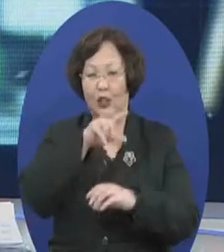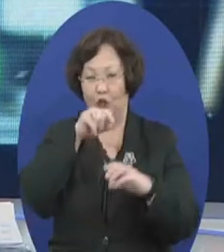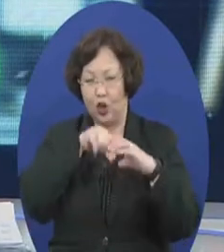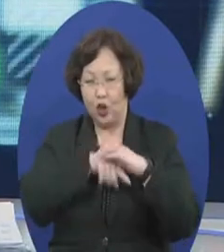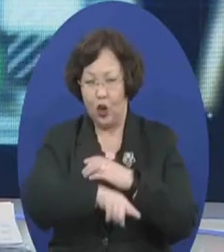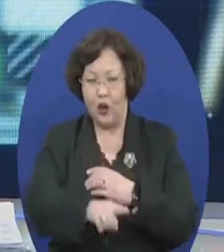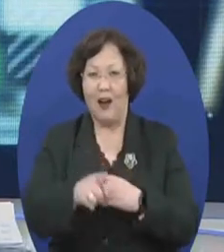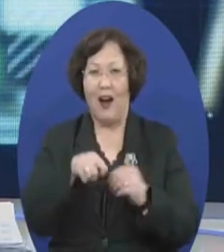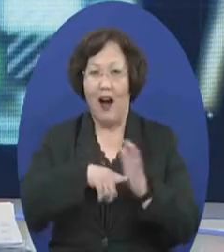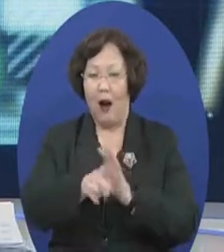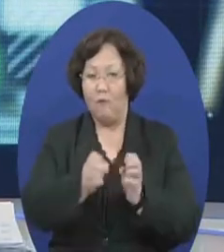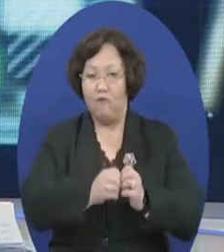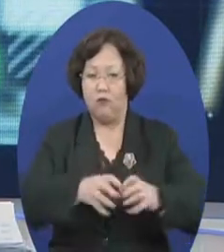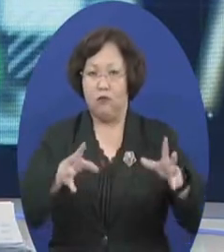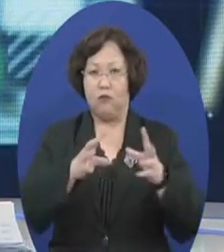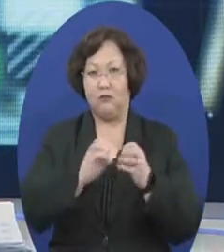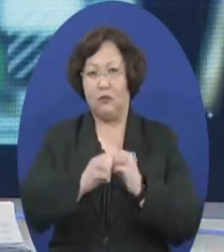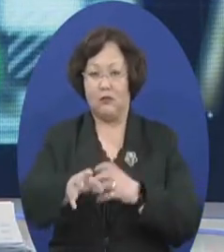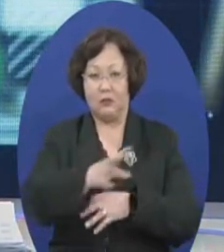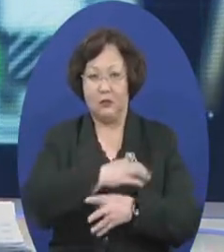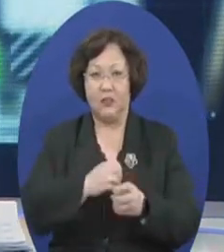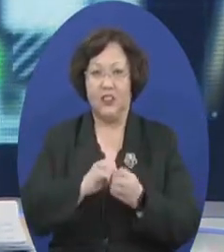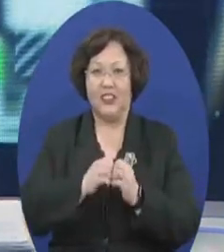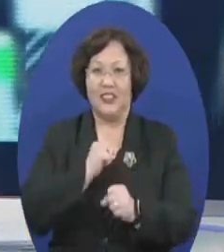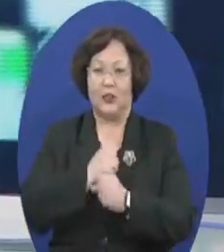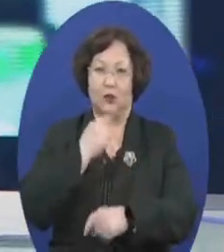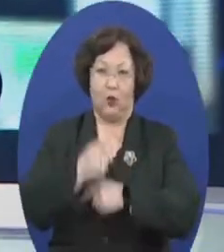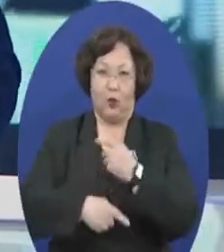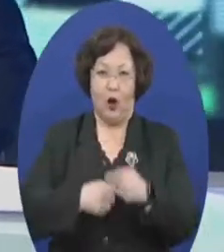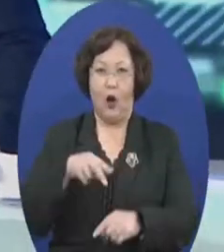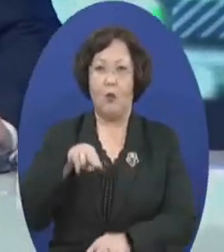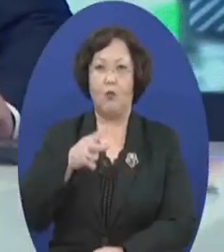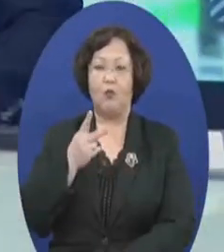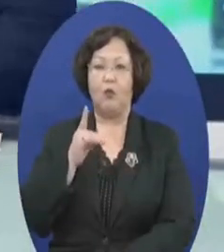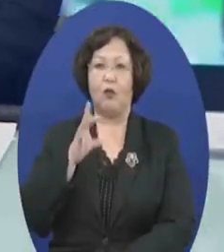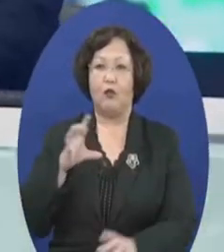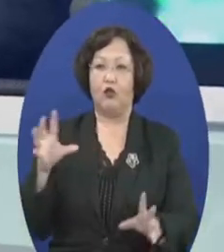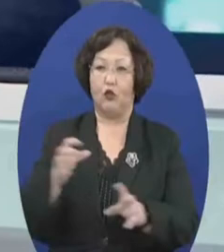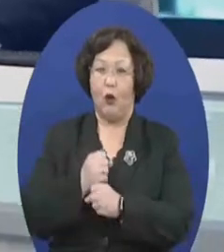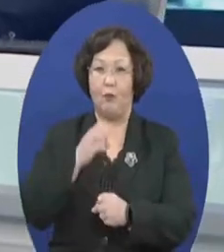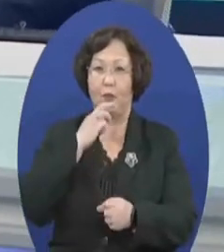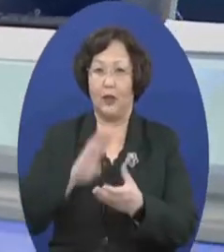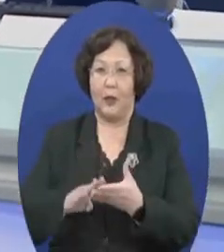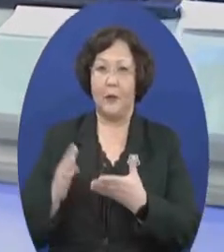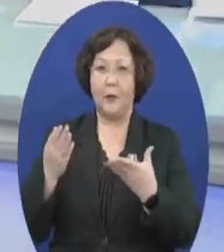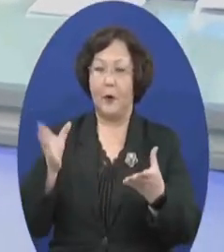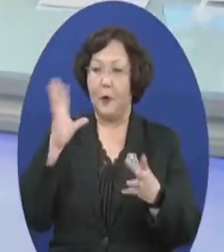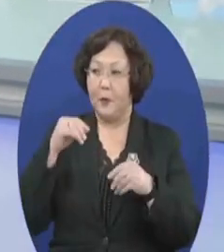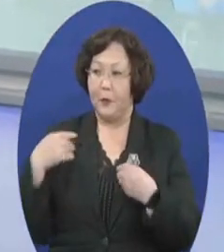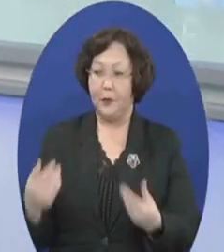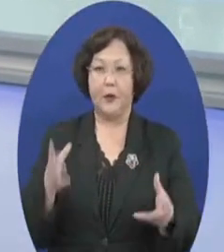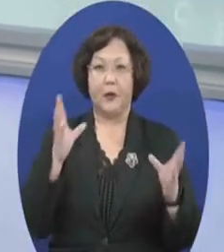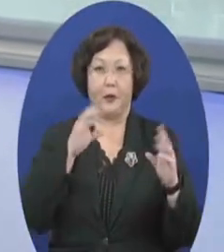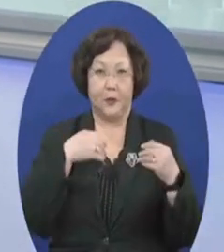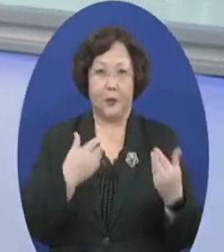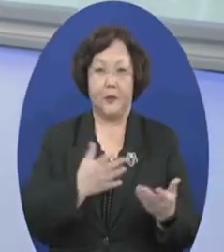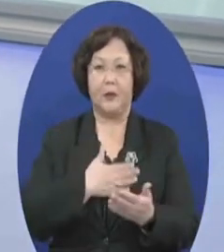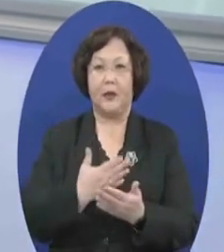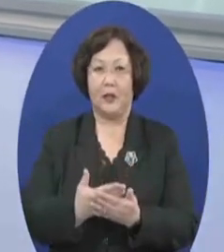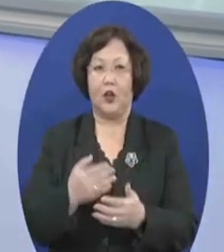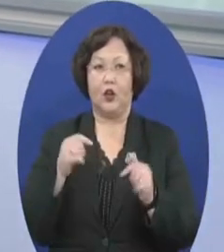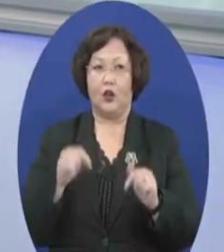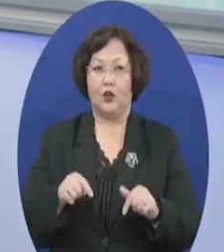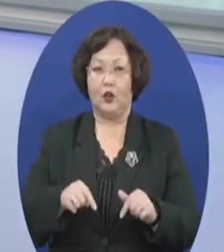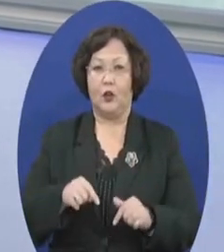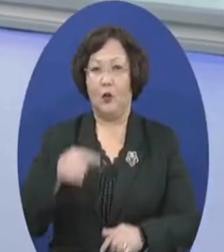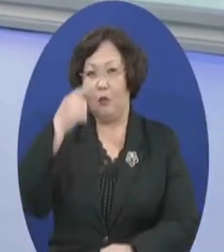уурхай анхны төслөгийг хийж байна. Энэ талаар студид тоомлохоор сэтгүүлч Пүрв ажиллаж байгаа. Заавар амин төргий. Баярлалаа. Тэгэхээр яг